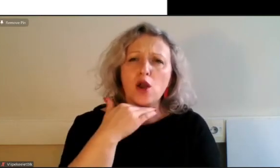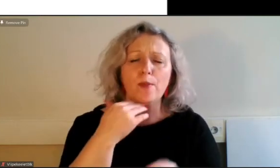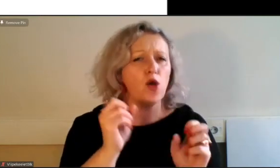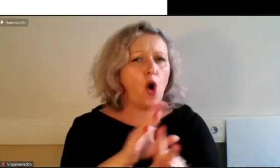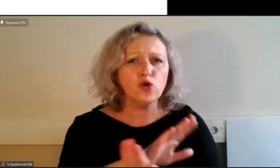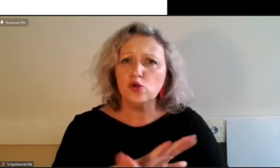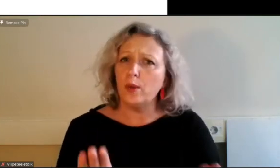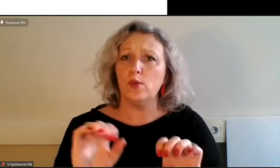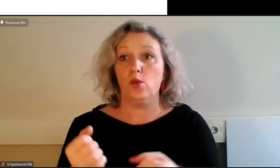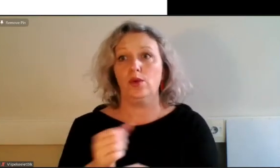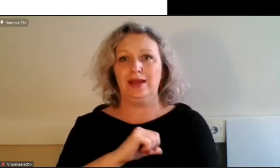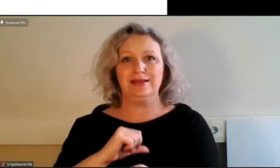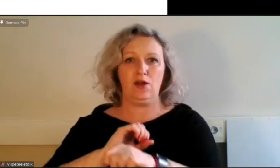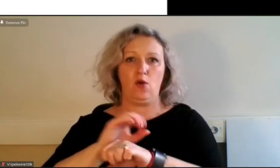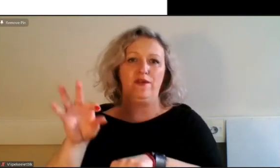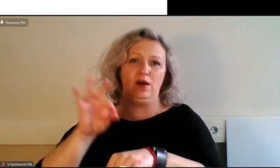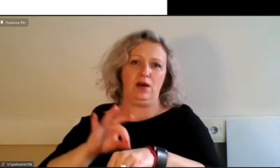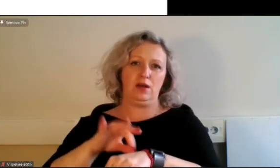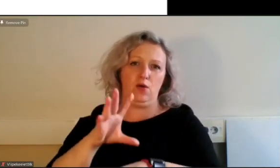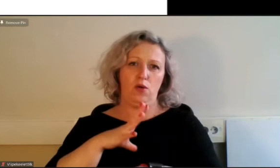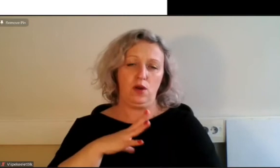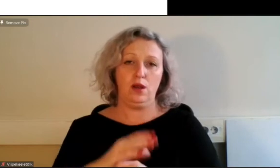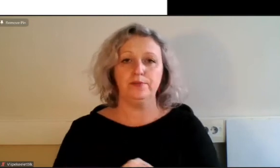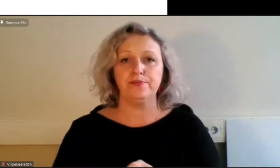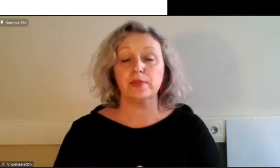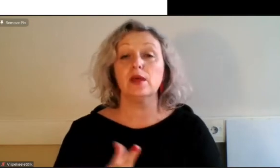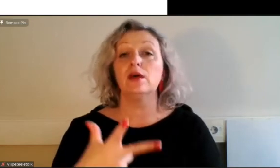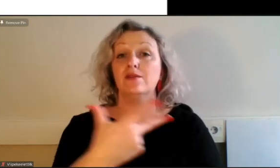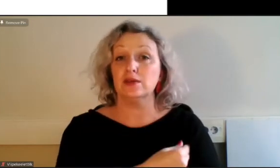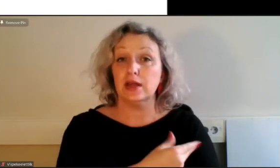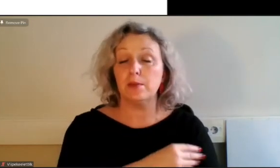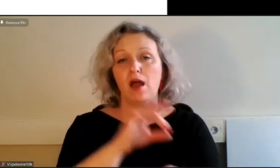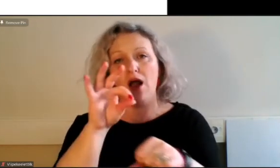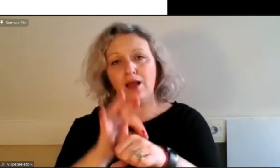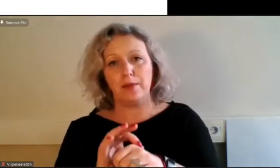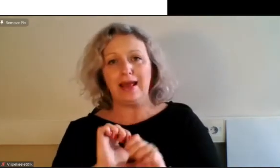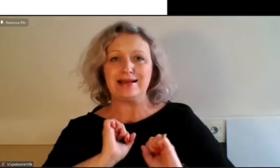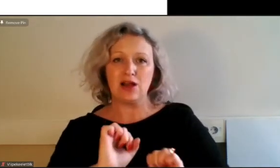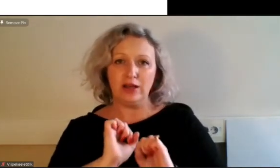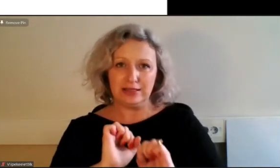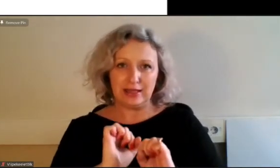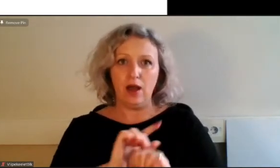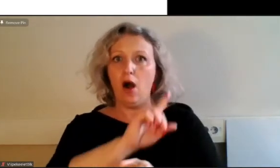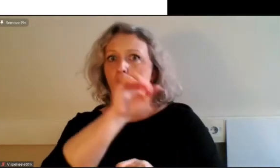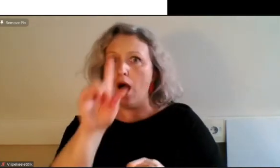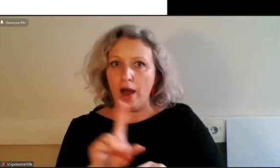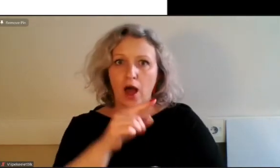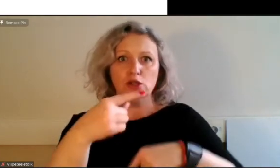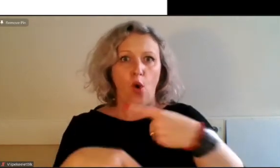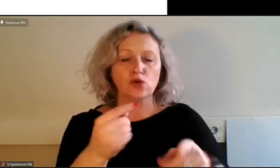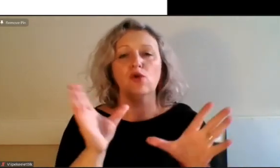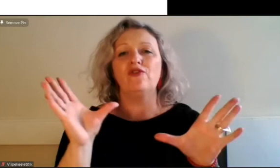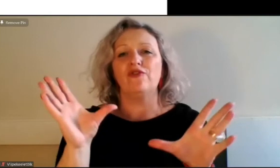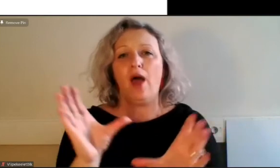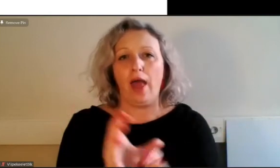esialgu 1 ja mõne nädala pärast teine. Kaitse tekib täpselt samasugune ja kõrvaltoimed ka hullemad ei ole. Et